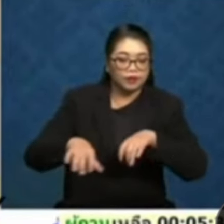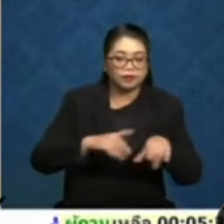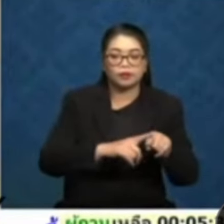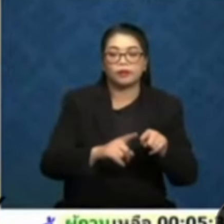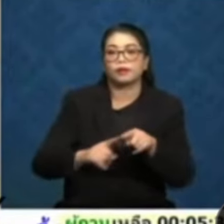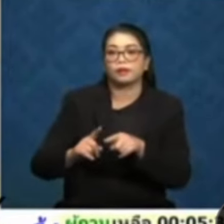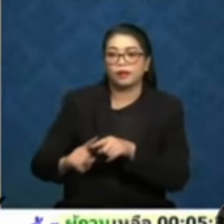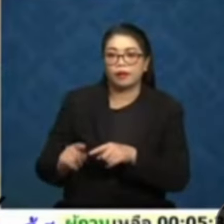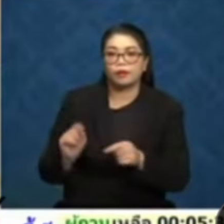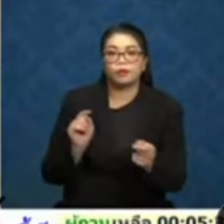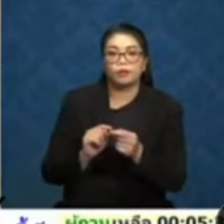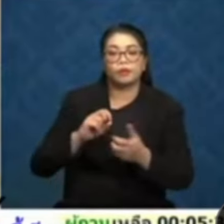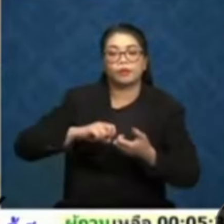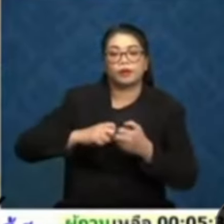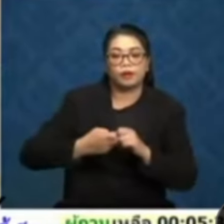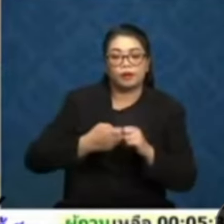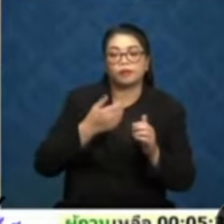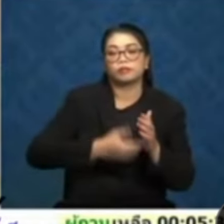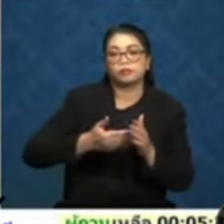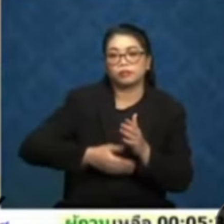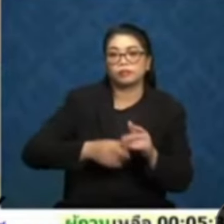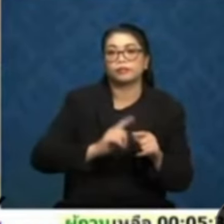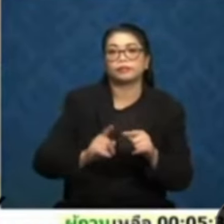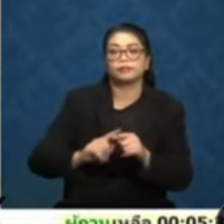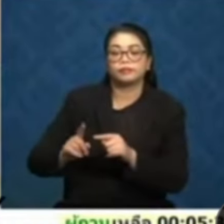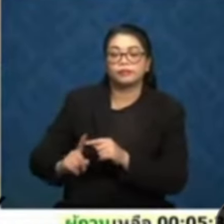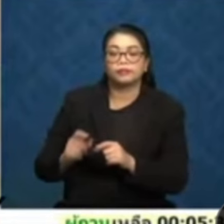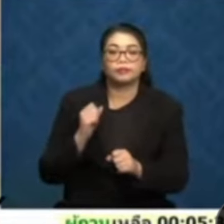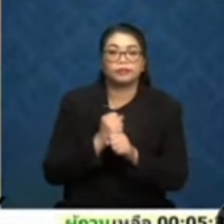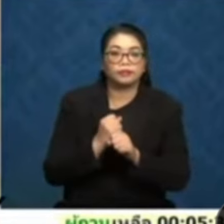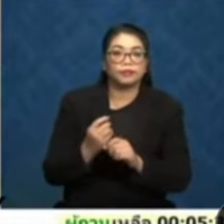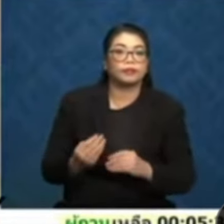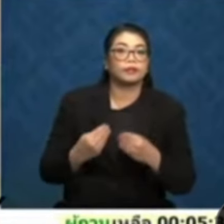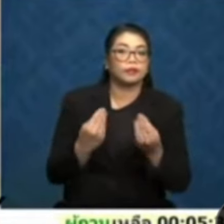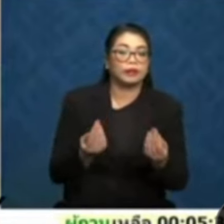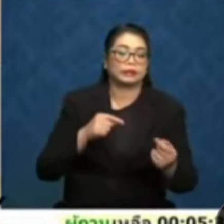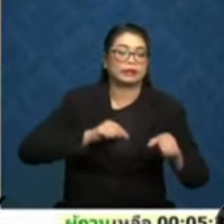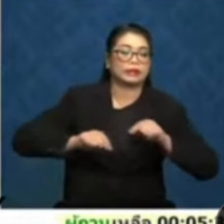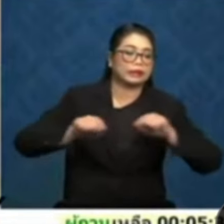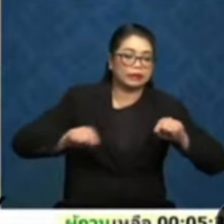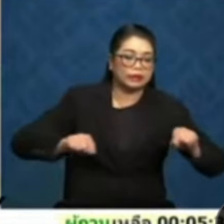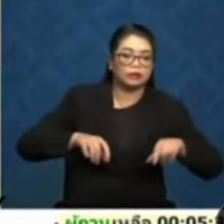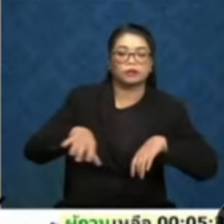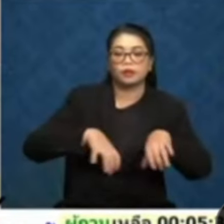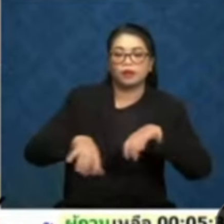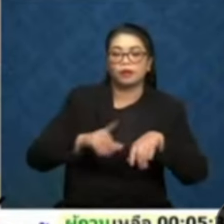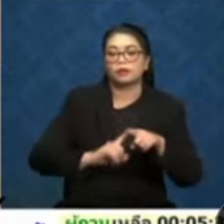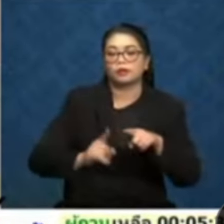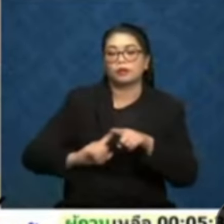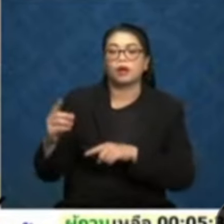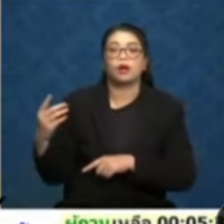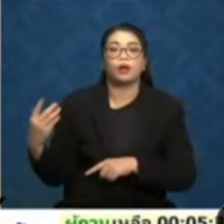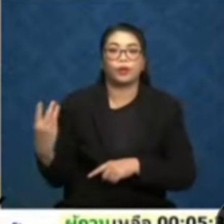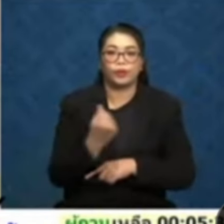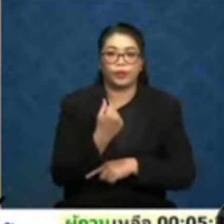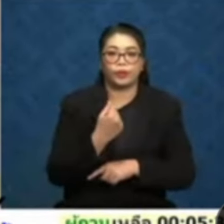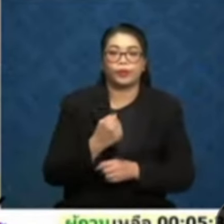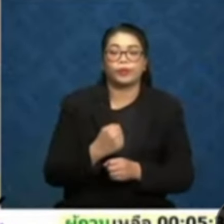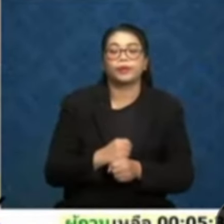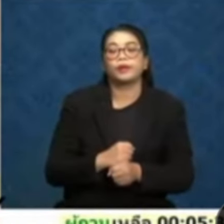บริหารในปัญหาต่างๆซึ่งสามารถที่จะทำให้การสั่งการนั้นเป็นไปได้อย่างรวดเร็วแล้วก็เป็นการ